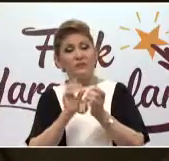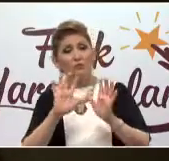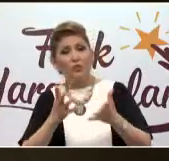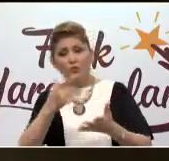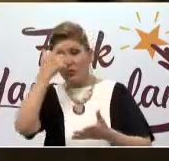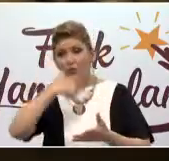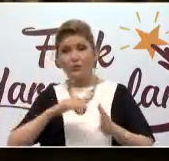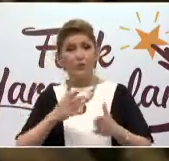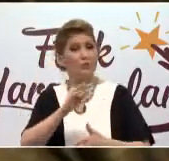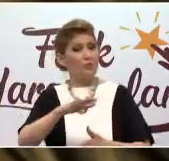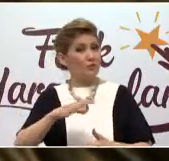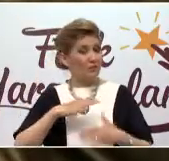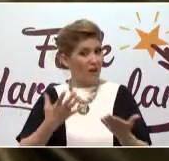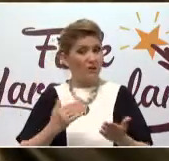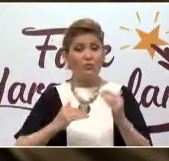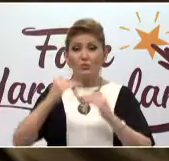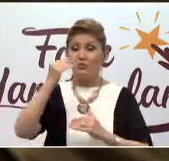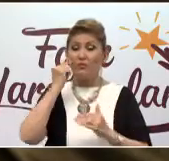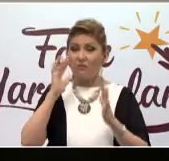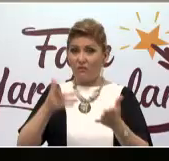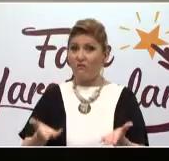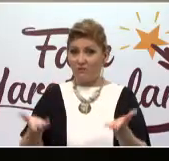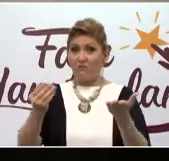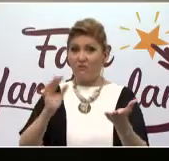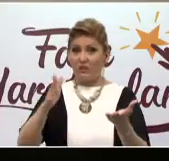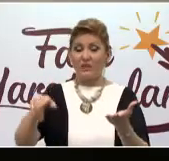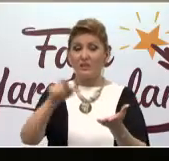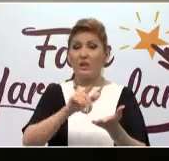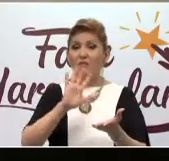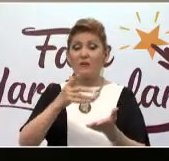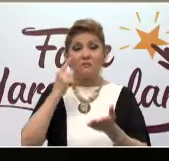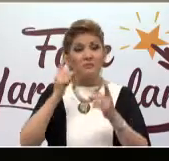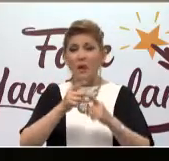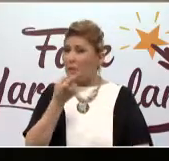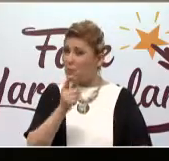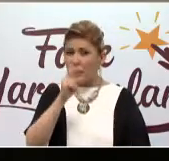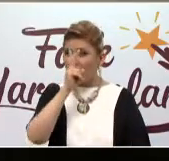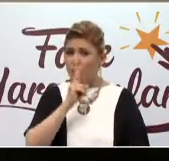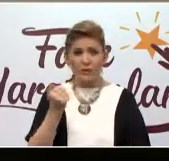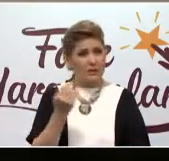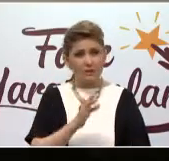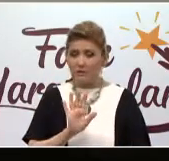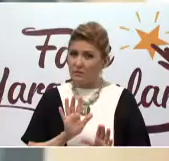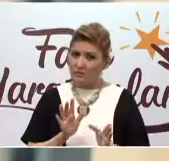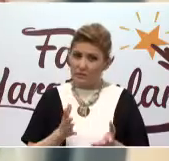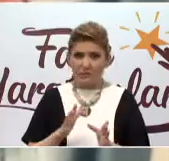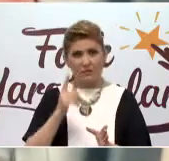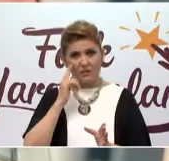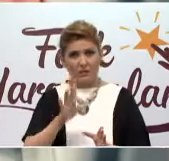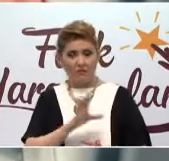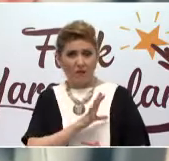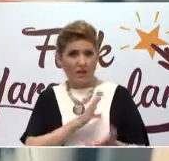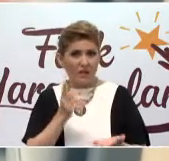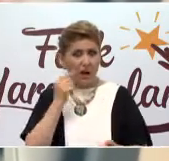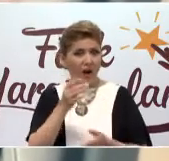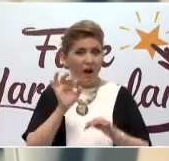olan çocuklarımız var. Oldukça yüksek oran. Yani pek fazla istatistik yok ama 1200 kişide bir gözüktü tespit edilmiş